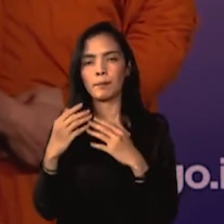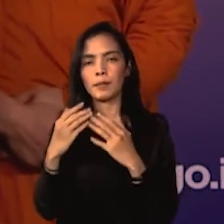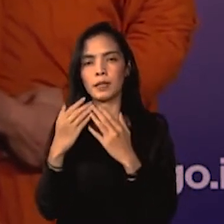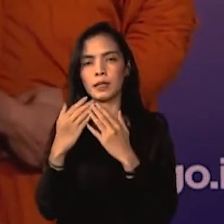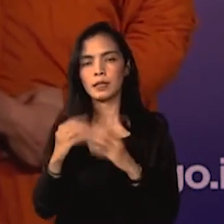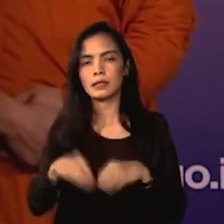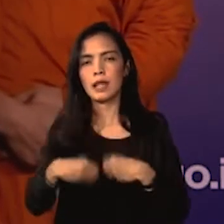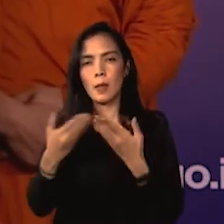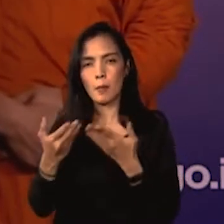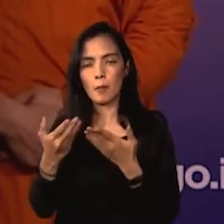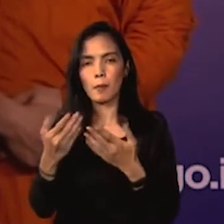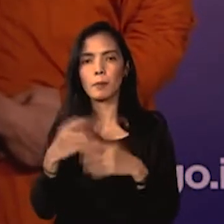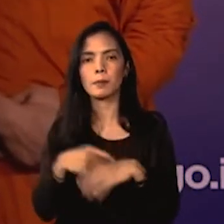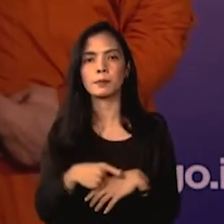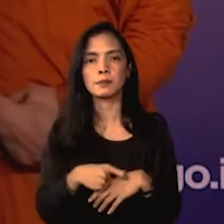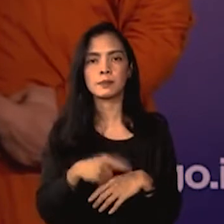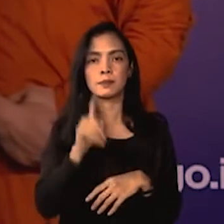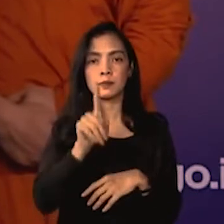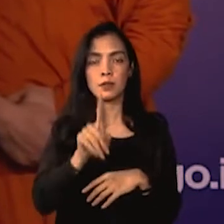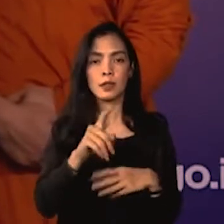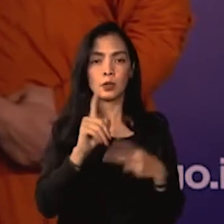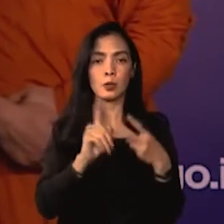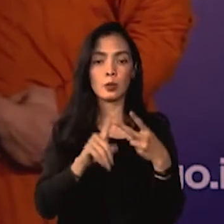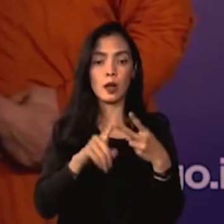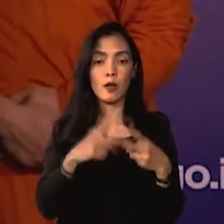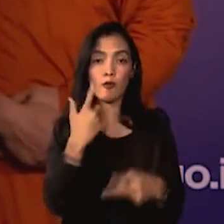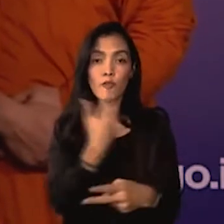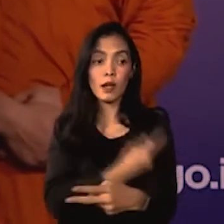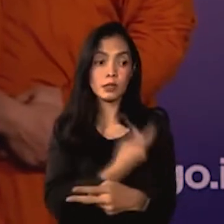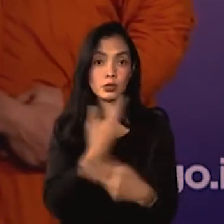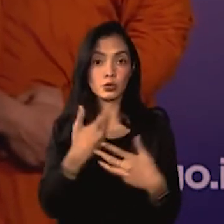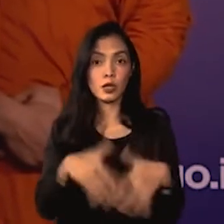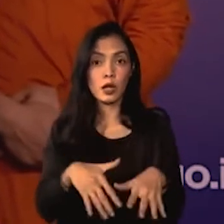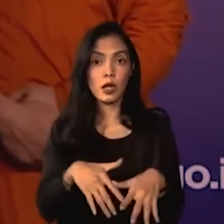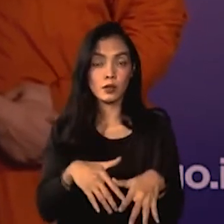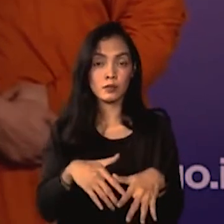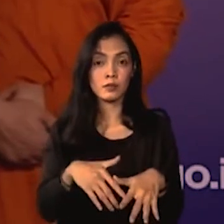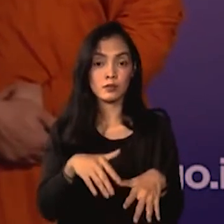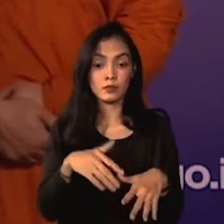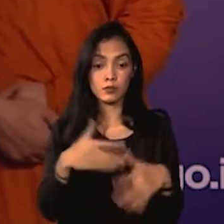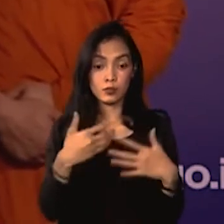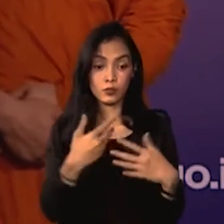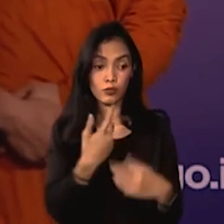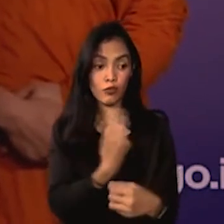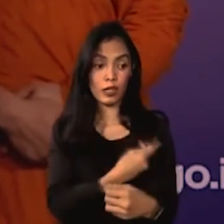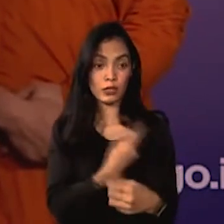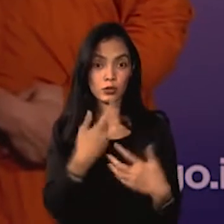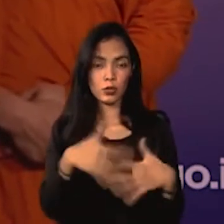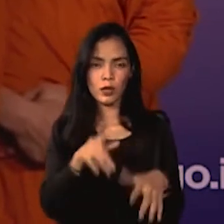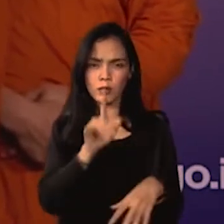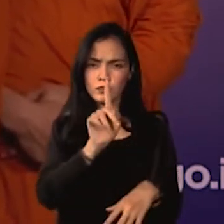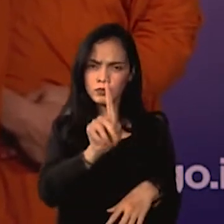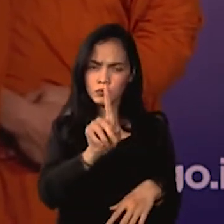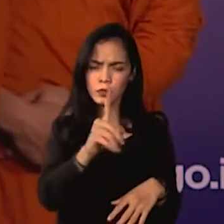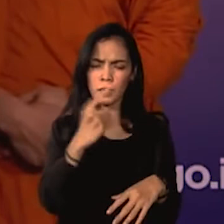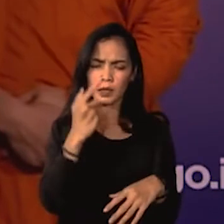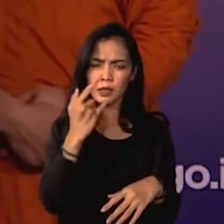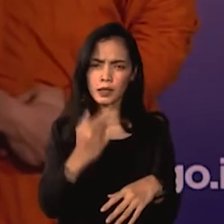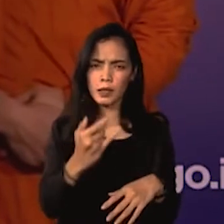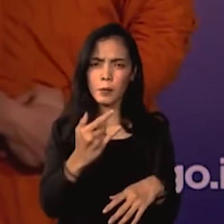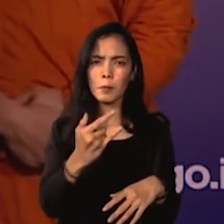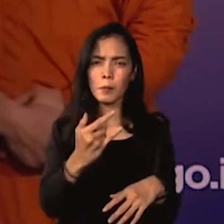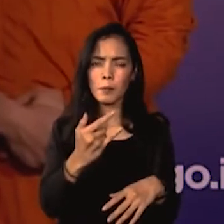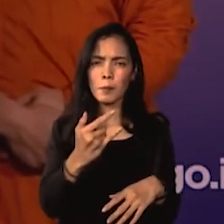bahwa setelah kita melakukan vaksinasi atau dalam proses vaksinasi ini, tetap kita